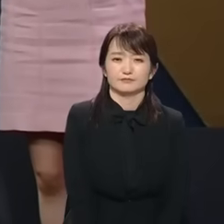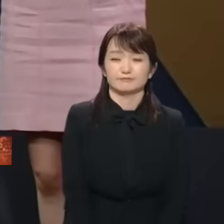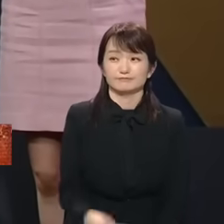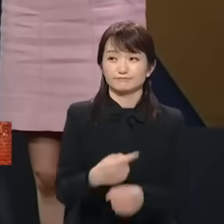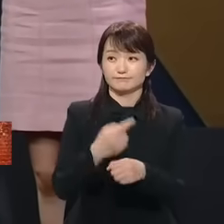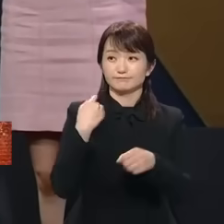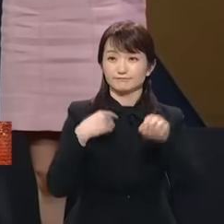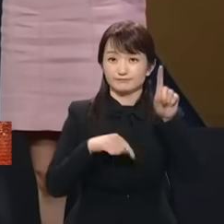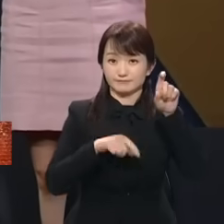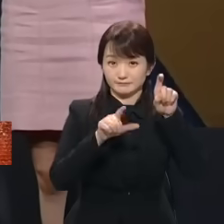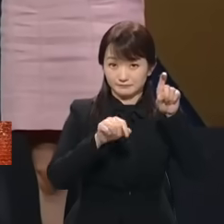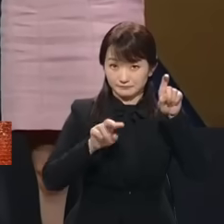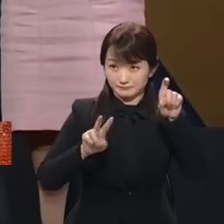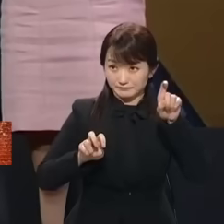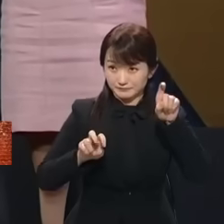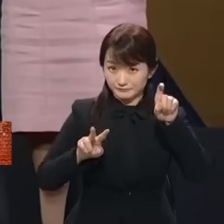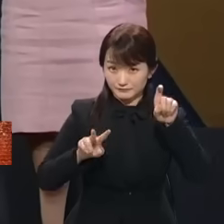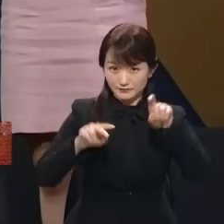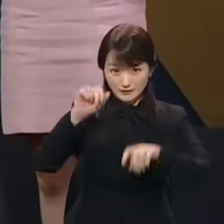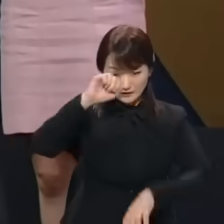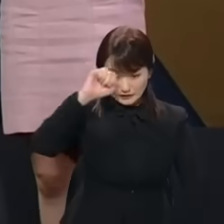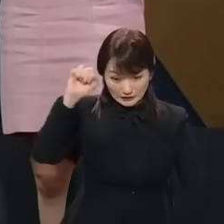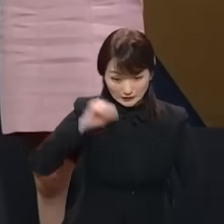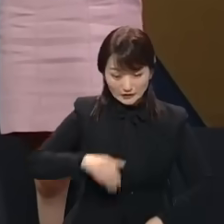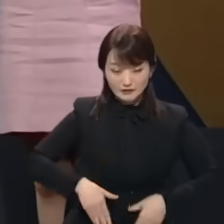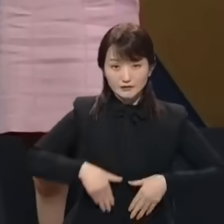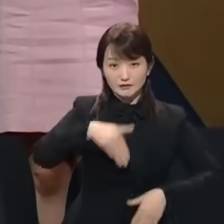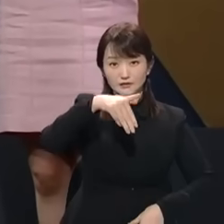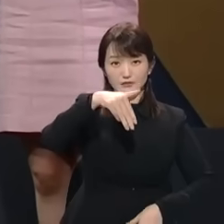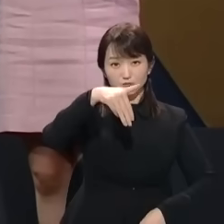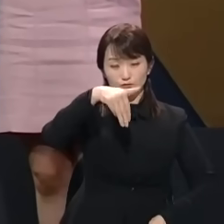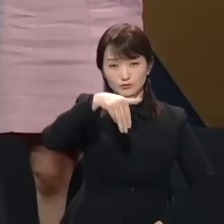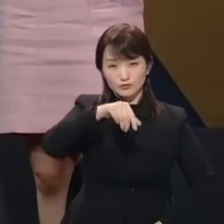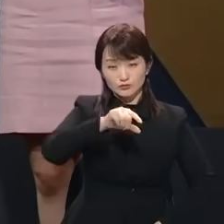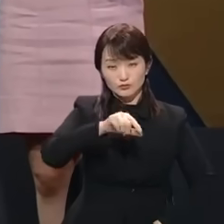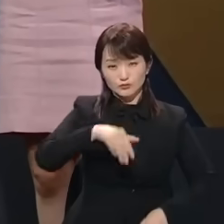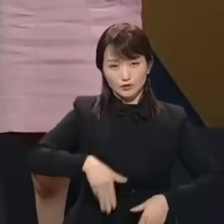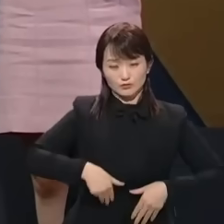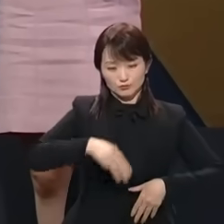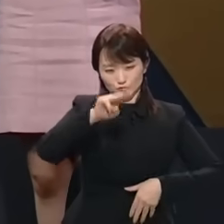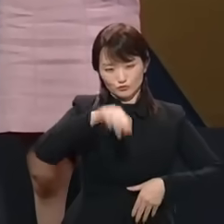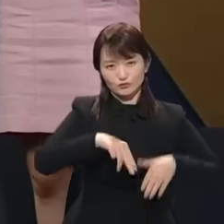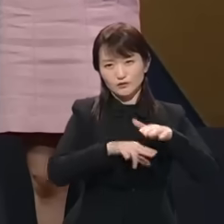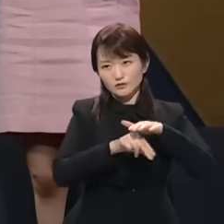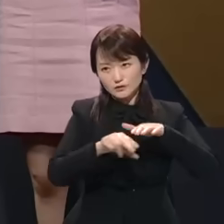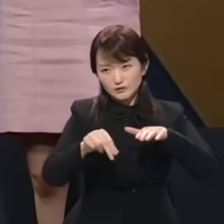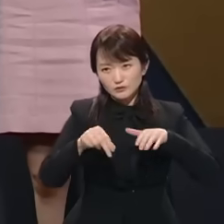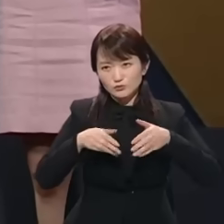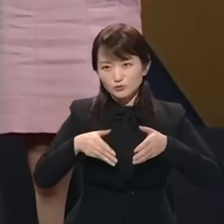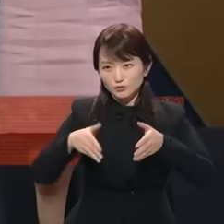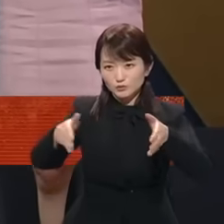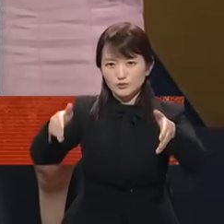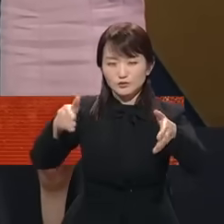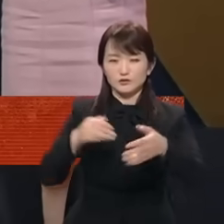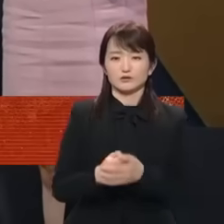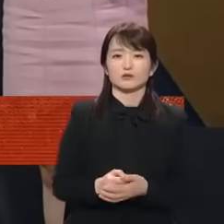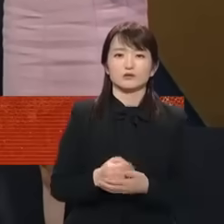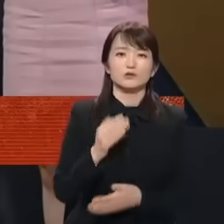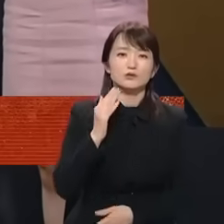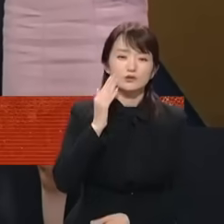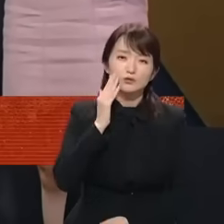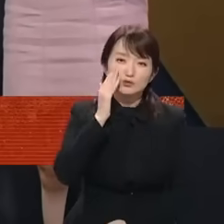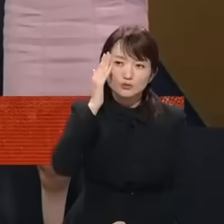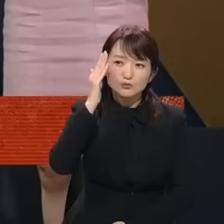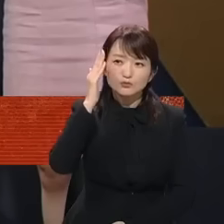지난해 11월 22일 어스름한 새벽 남춘천역 인근 도로입니다 신호가 초록불로 바뀌고 여성 세 명이